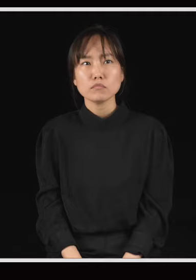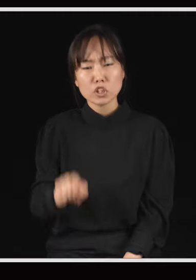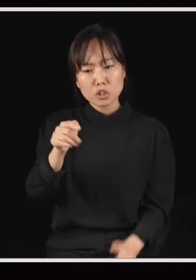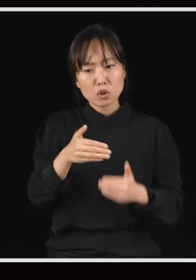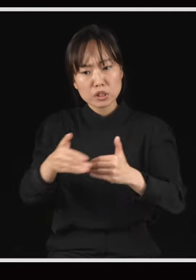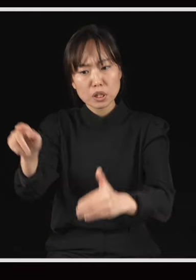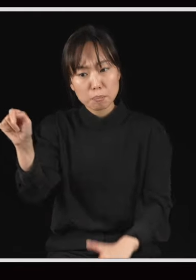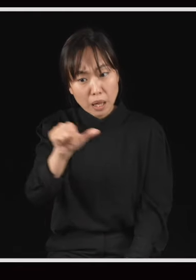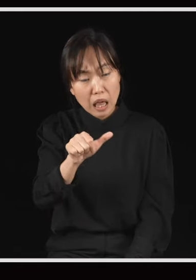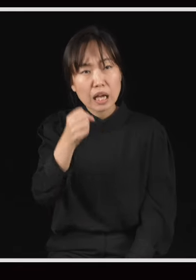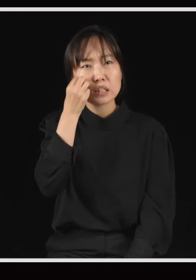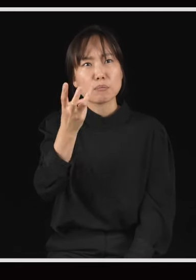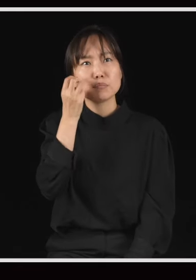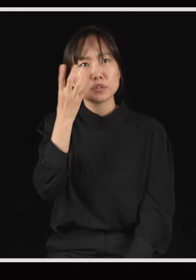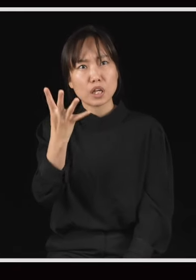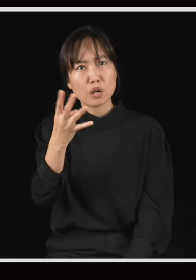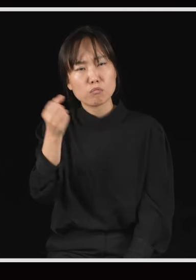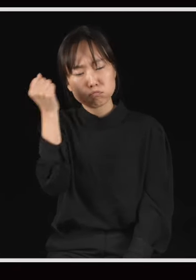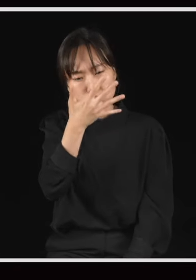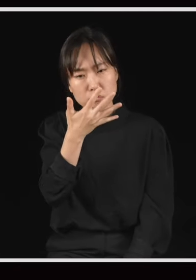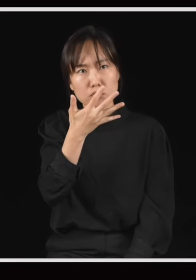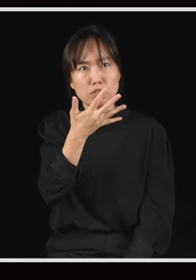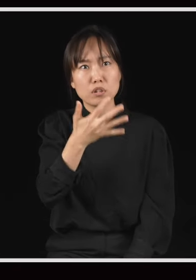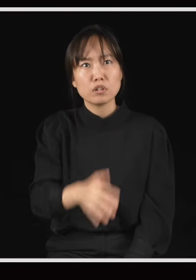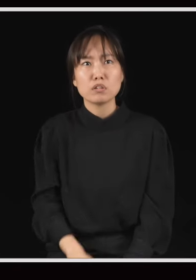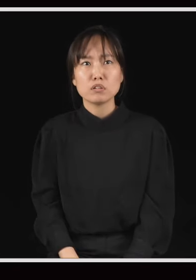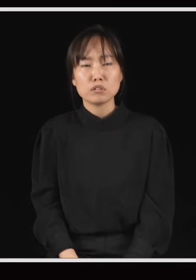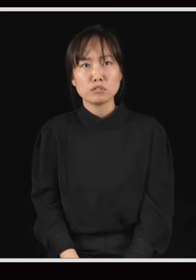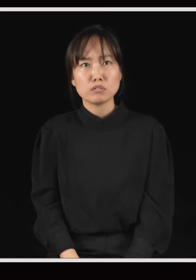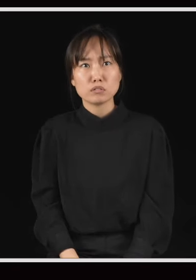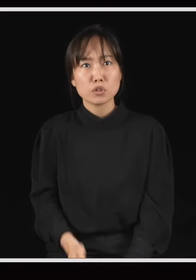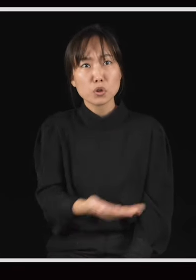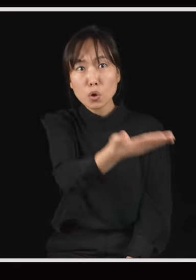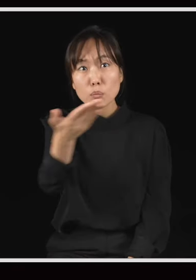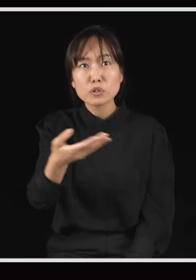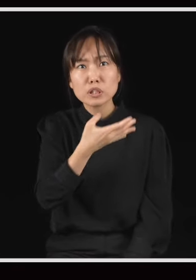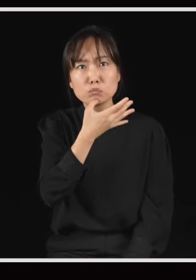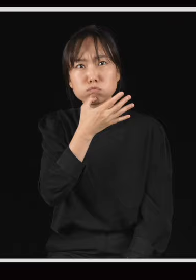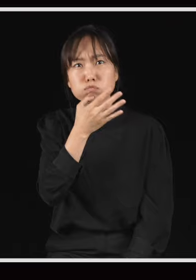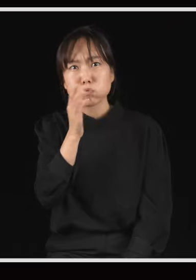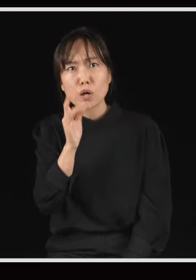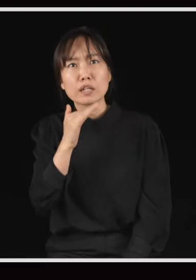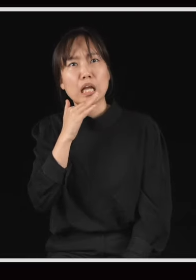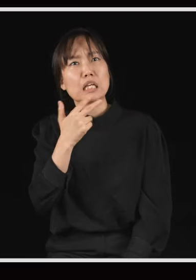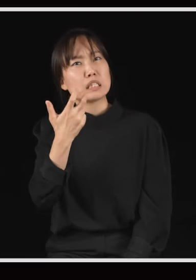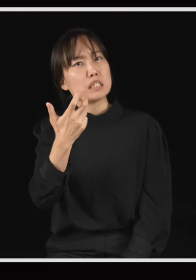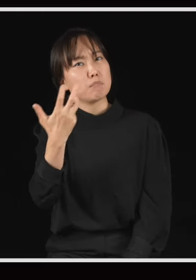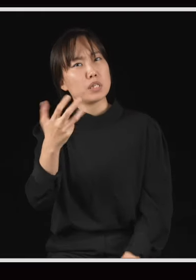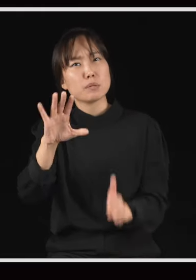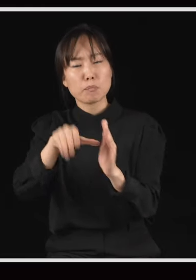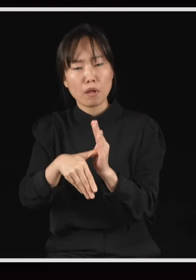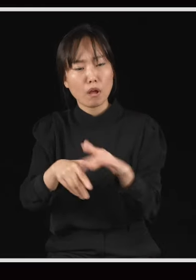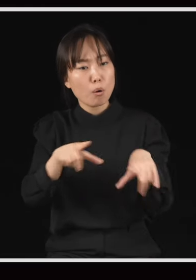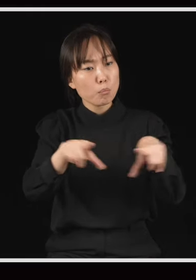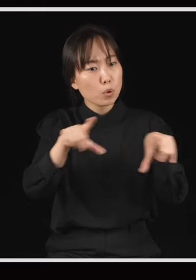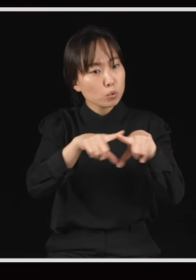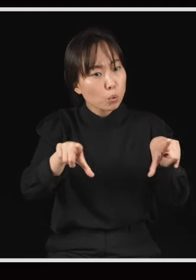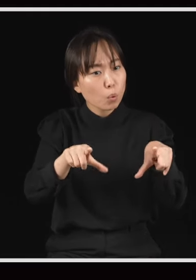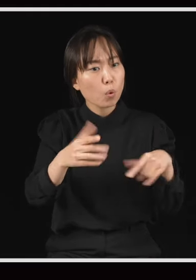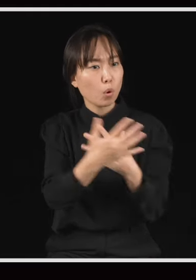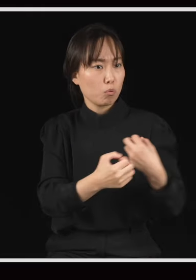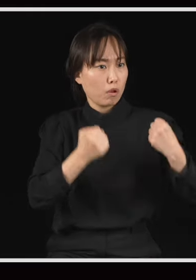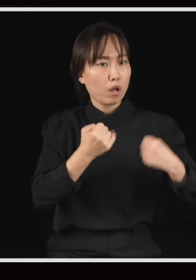굉장히 빨리 진행되면 한 3, 4개월. 그러니까 지금 여기 계신 분들이 7, 80대 되시면은 지금 오늘 오신 정도의 기능